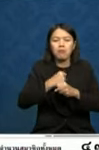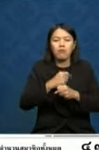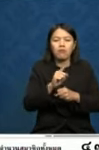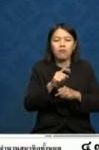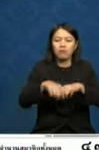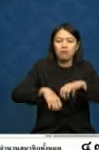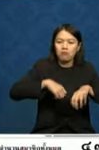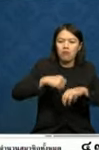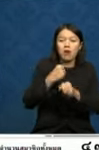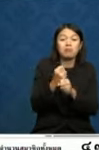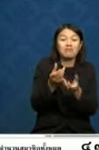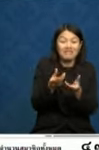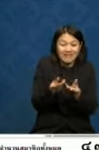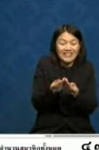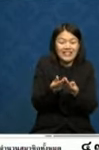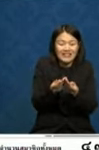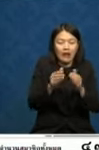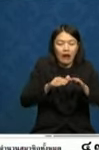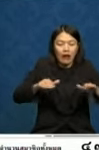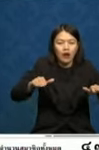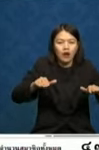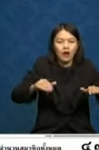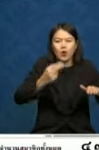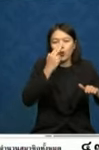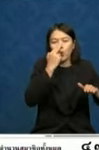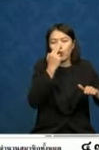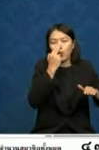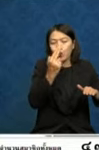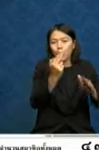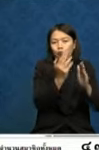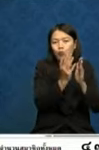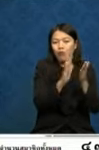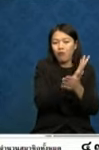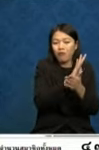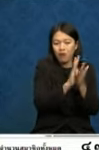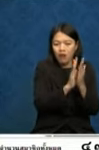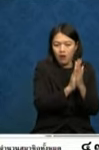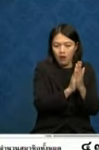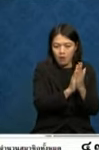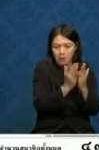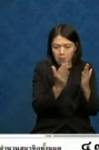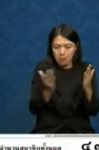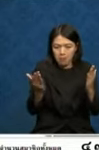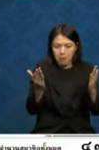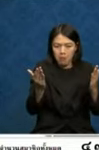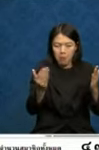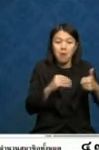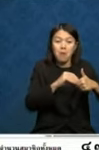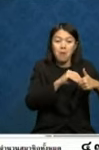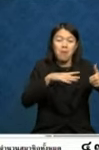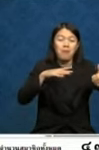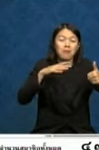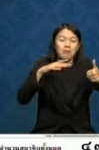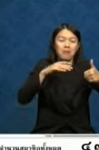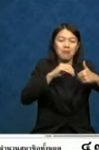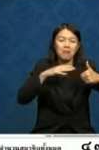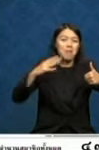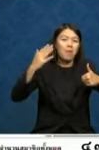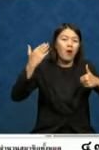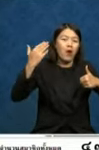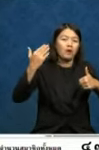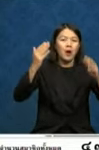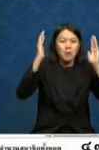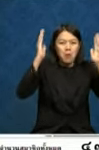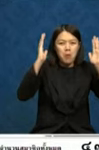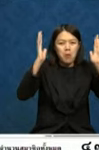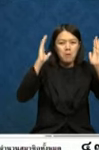ริหารจัดการที่ดินก็ลองไปเปิดดูโบชัวของพรรคที่เป็นแกนนำรัฐบาลเมื่อหาเสียงเมื่อ